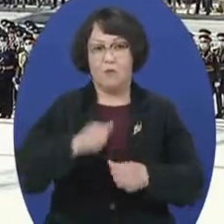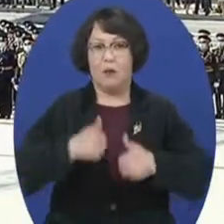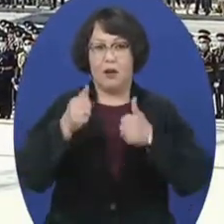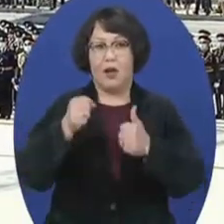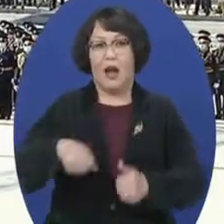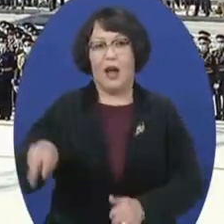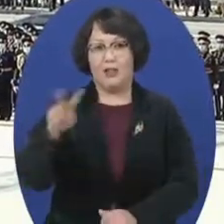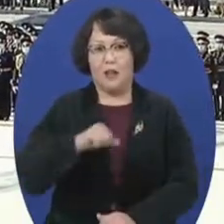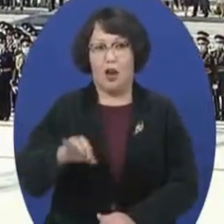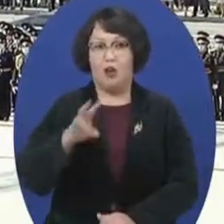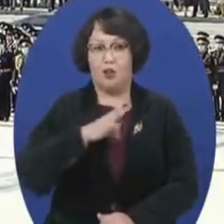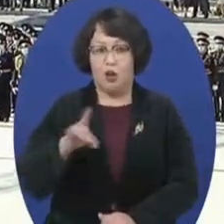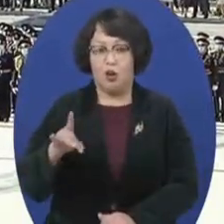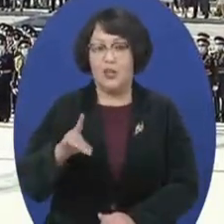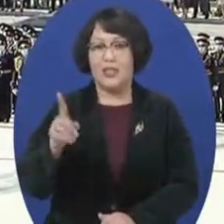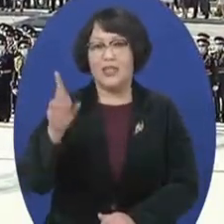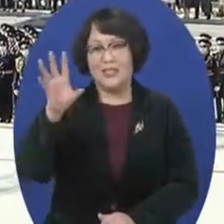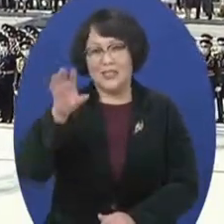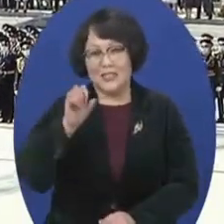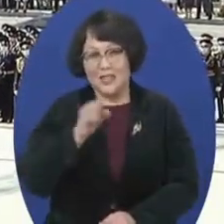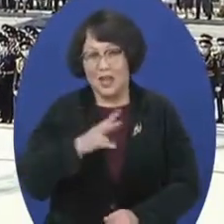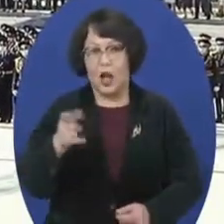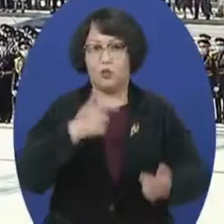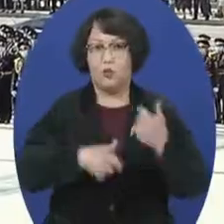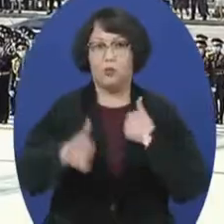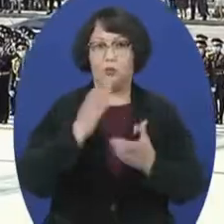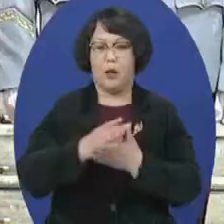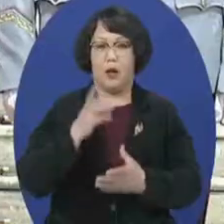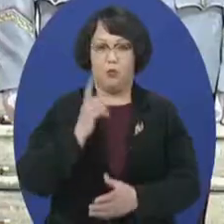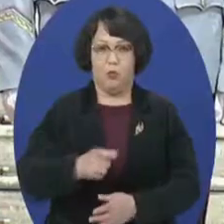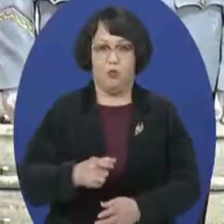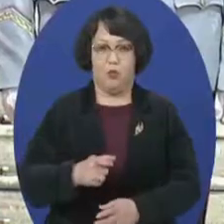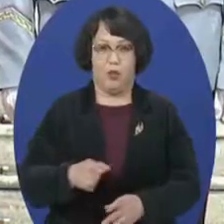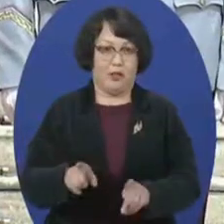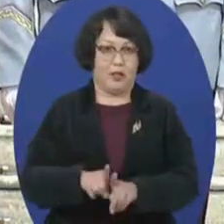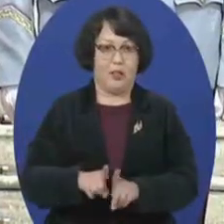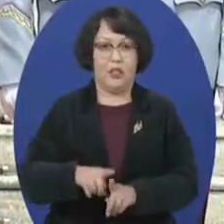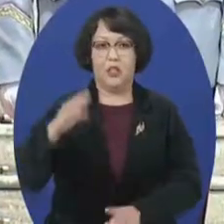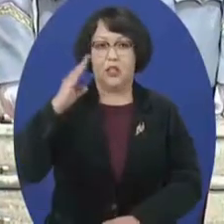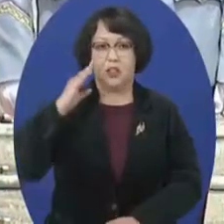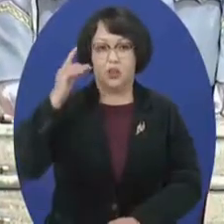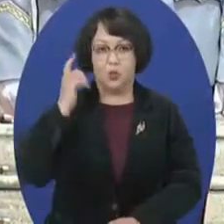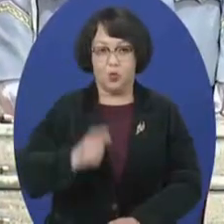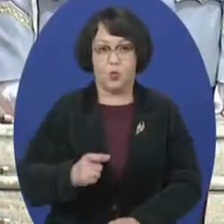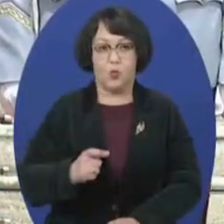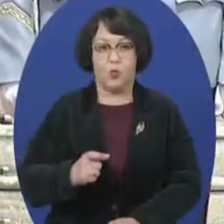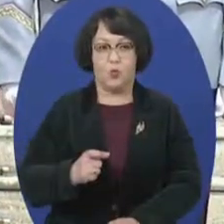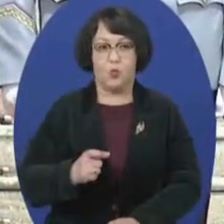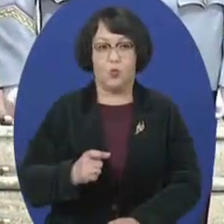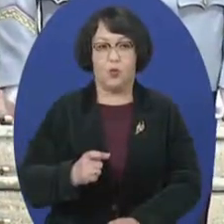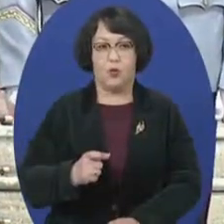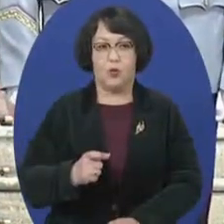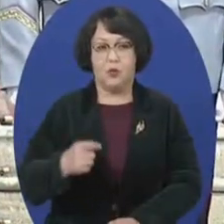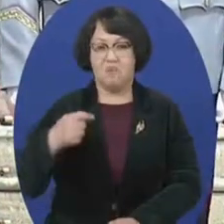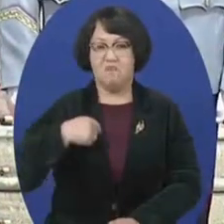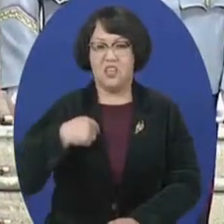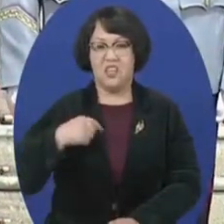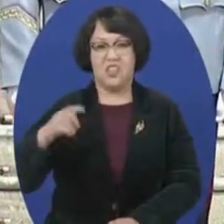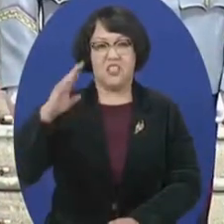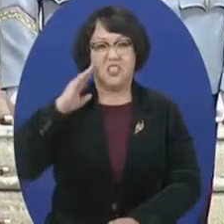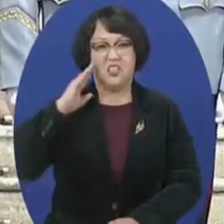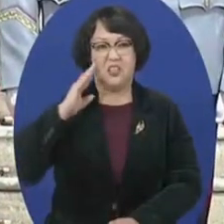алдаа ононд нь санаа зовж явдаг хүмүүсийн нэг. Зэргийн хүн барагтай бол би